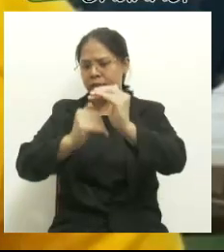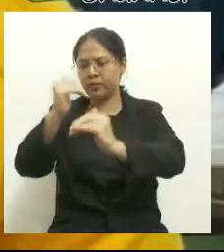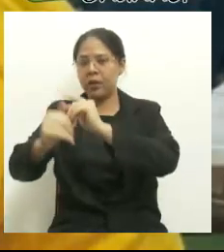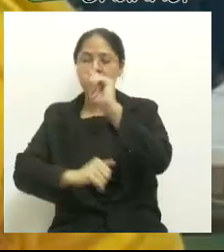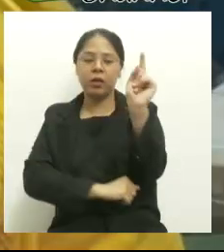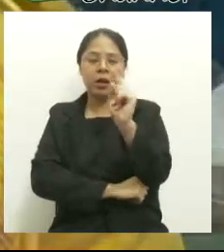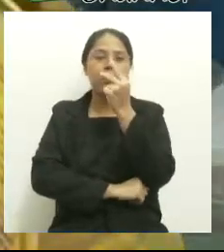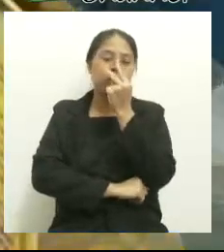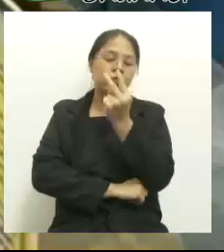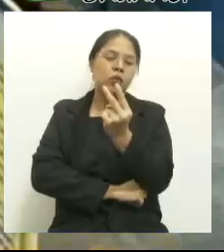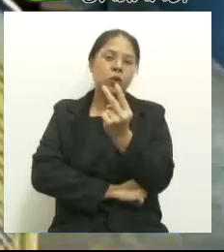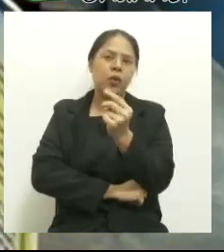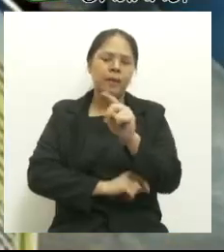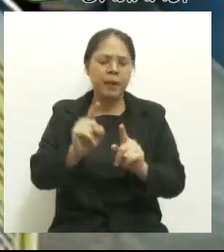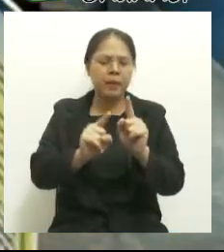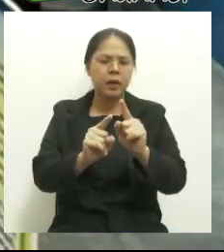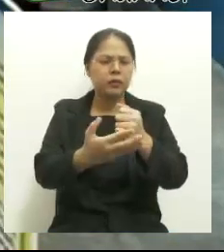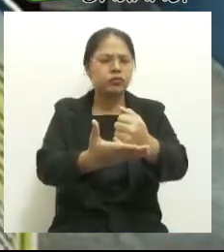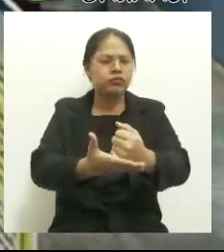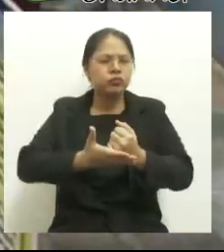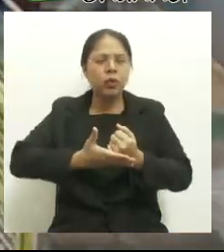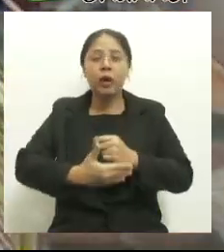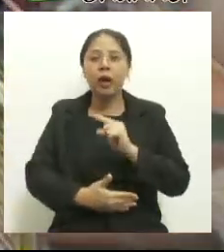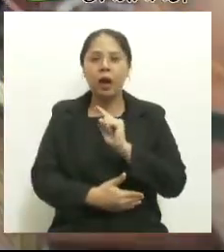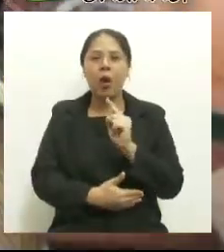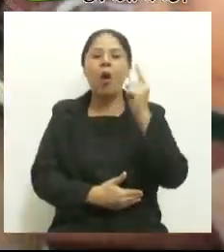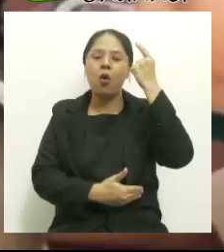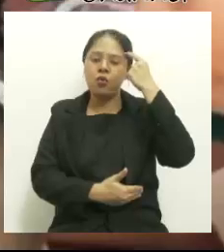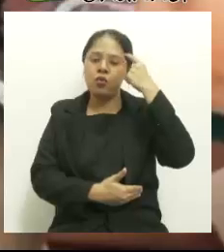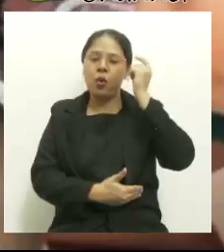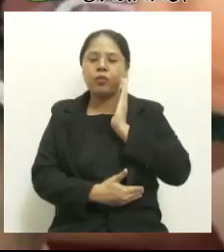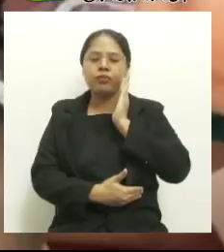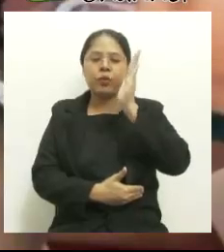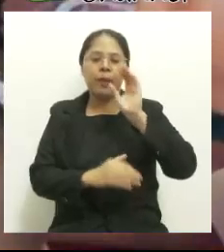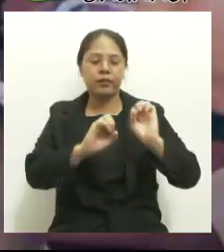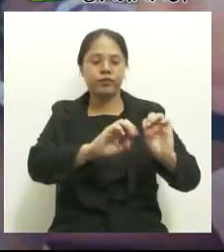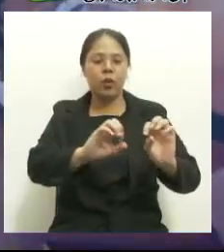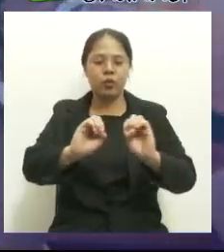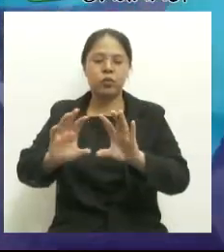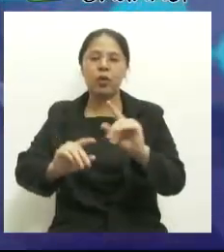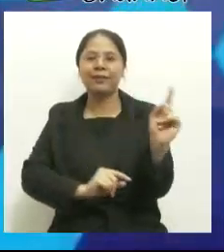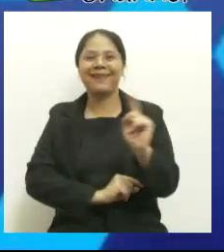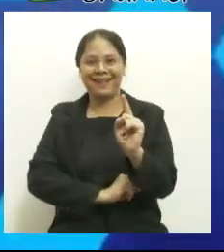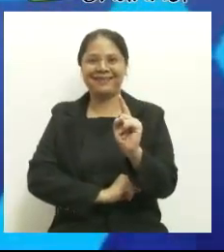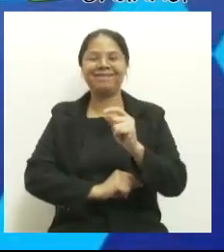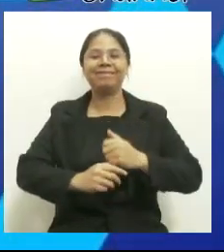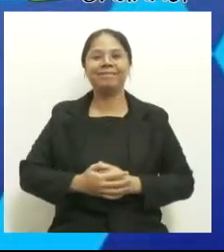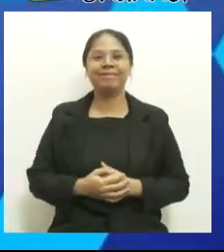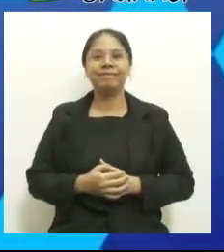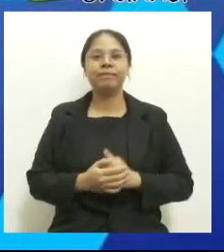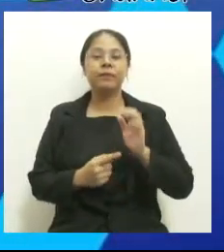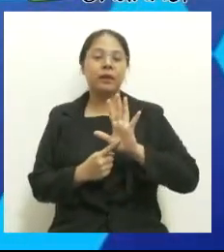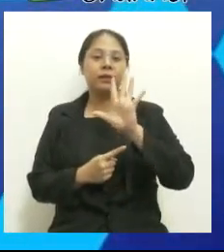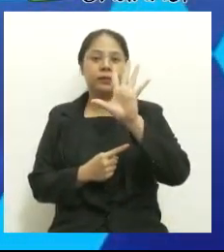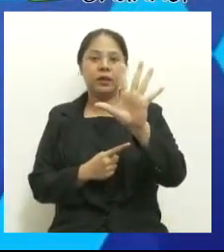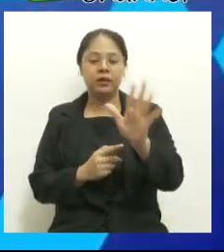ประเมินจะช่วยให้ครูสามารถปรับปรุงการสอนให้ตรงกับความต้องการของผู้เรียนแต่ละคนได้อย่างเหมาะสมด้านที่5ด้